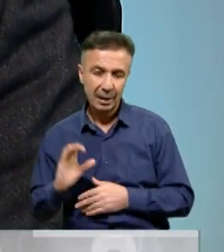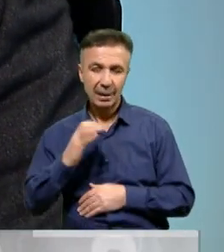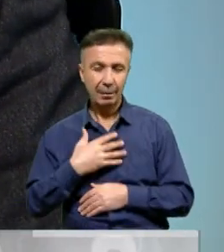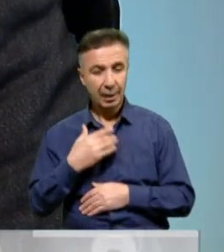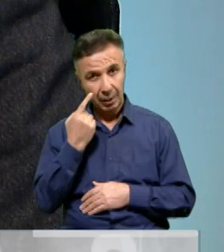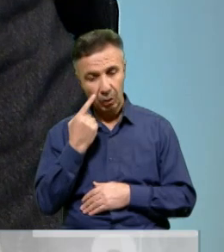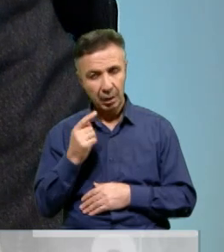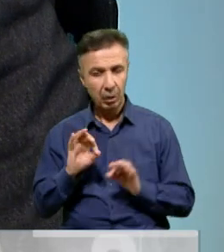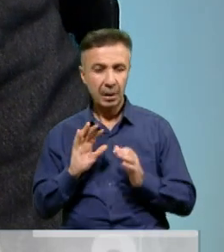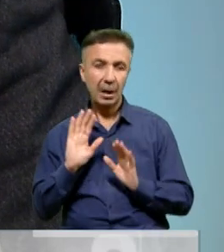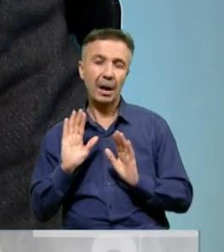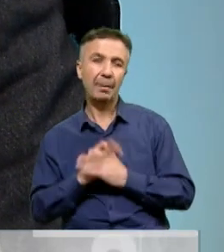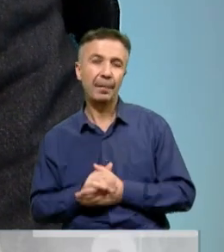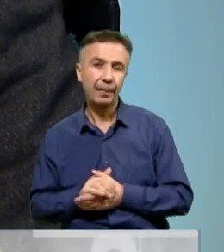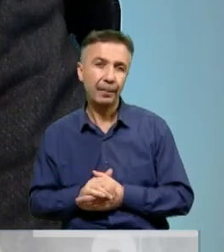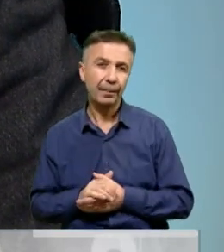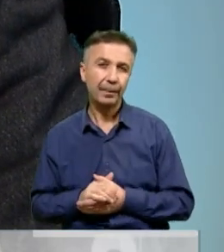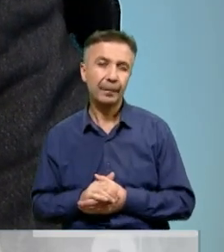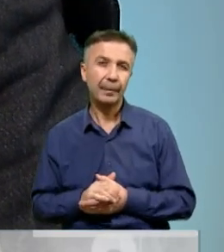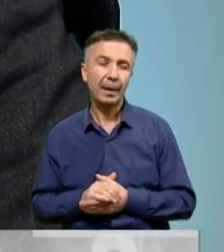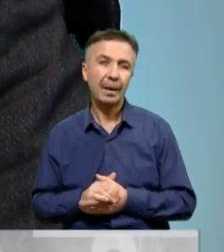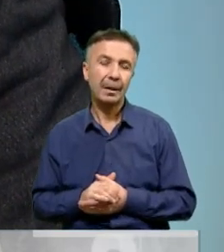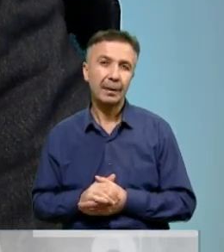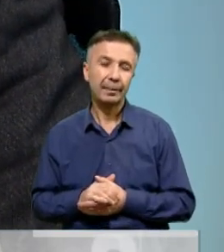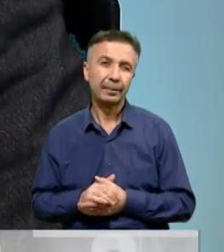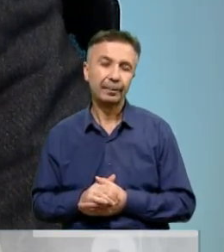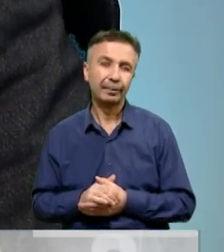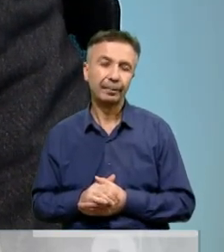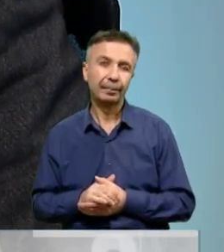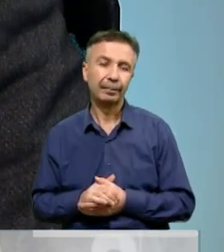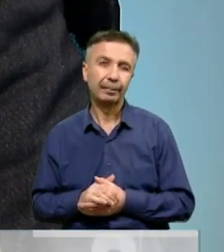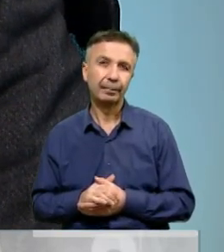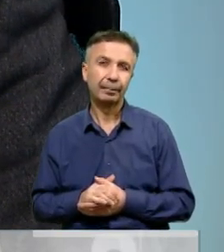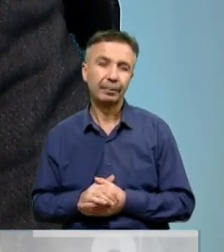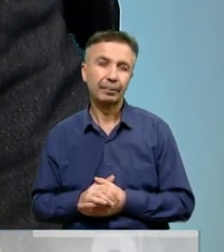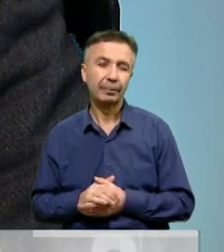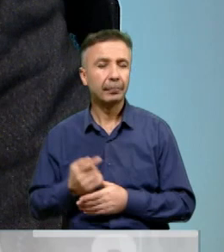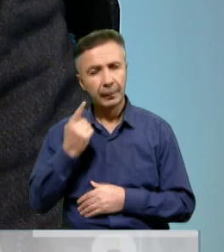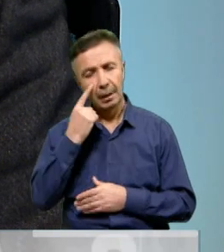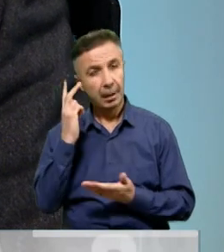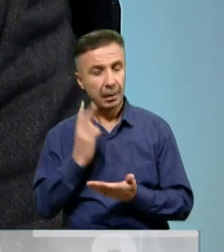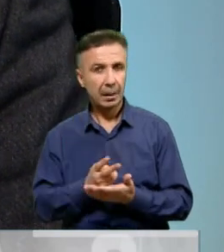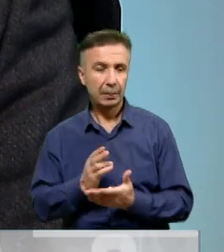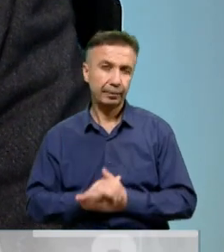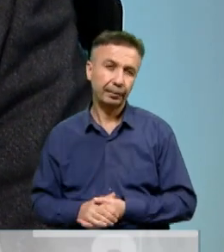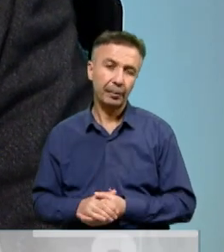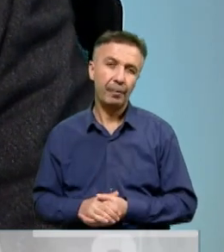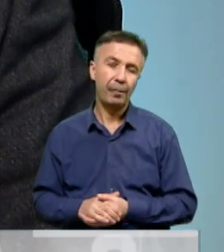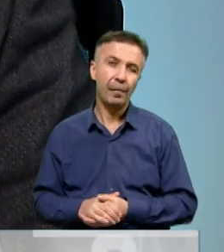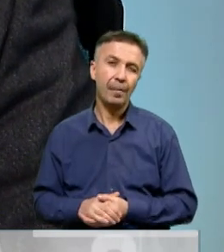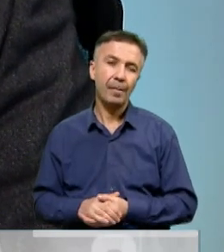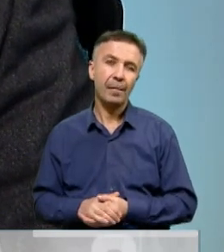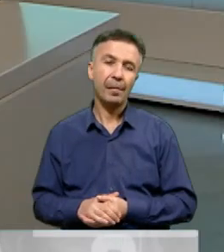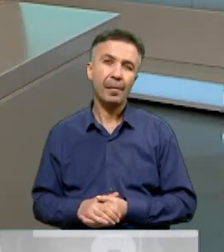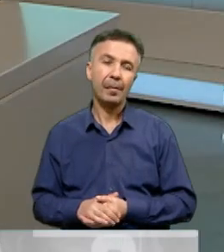ama gerisini bizim gündeme getirmemiz doğru değil. Çünkü o konuda da zaten tartışmalar